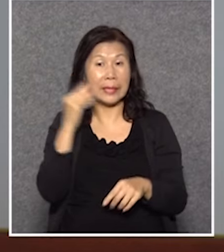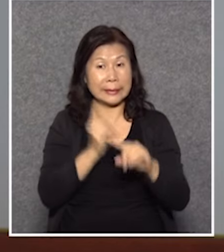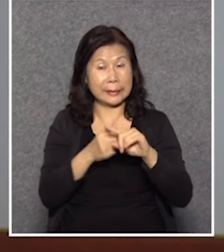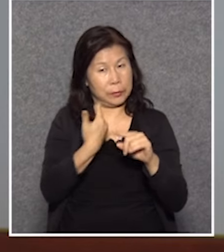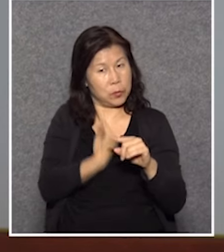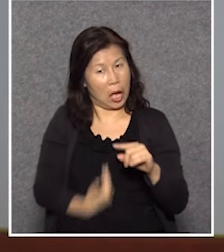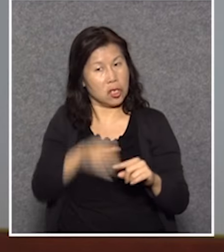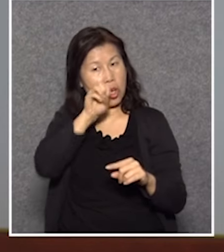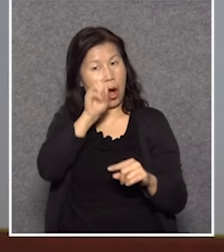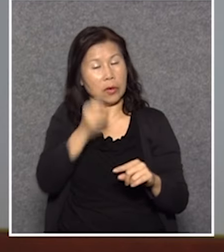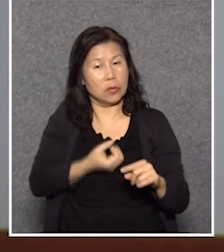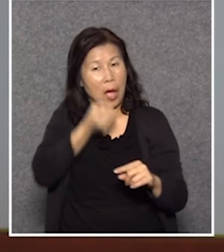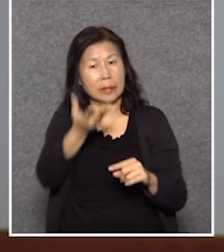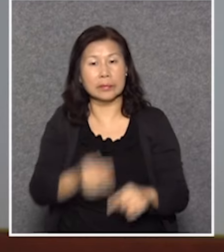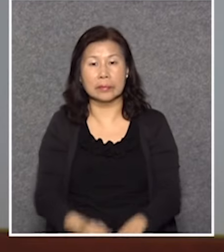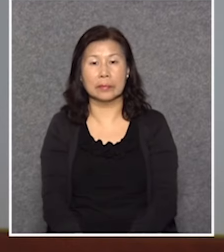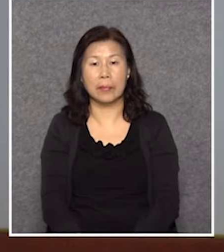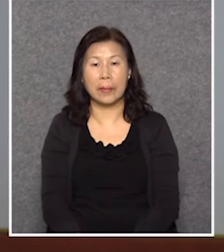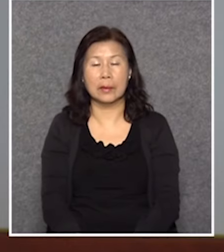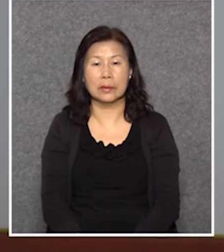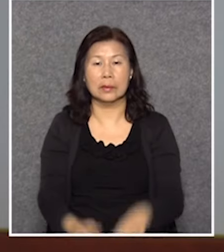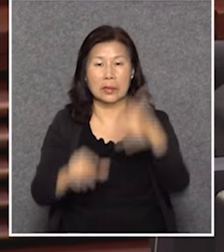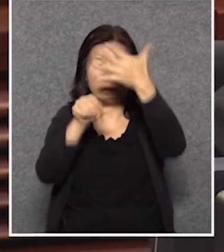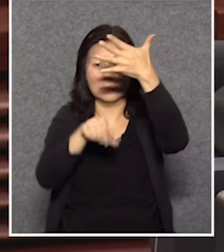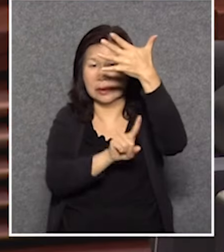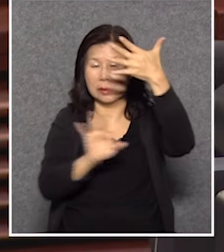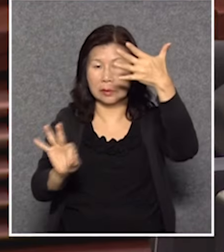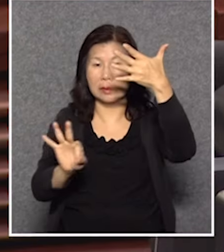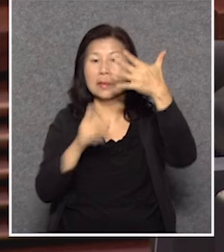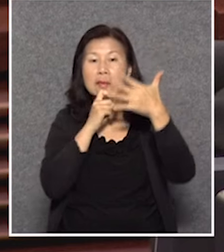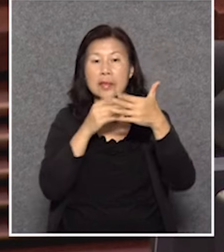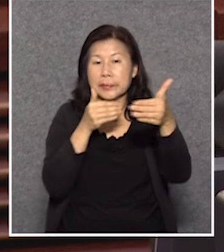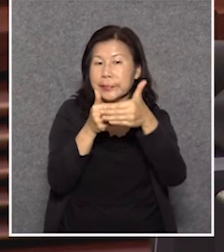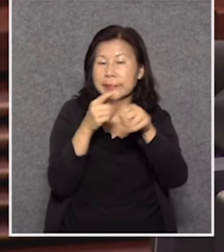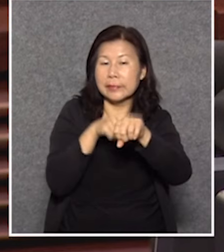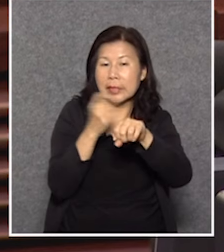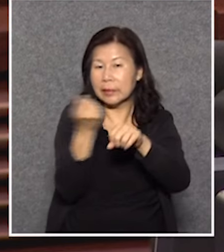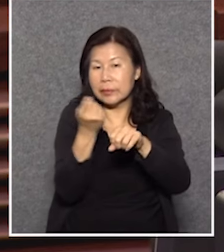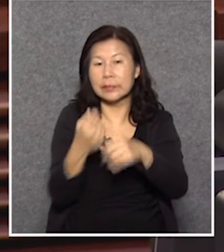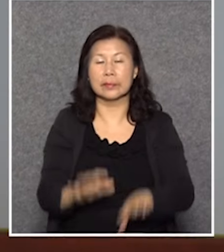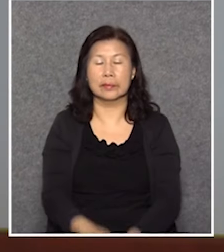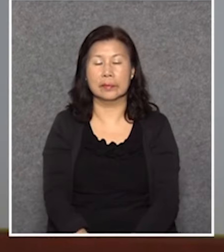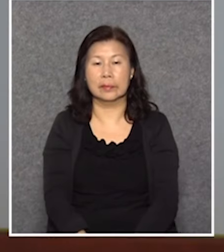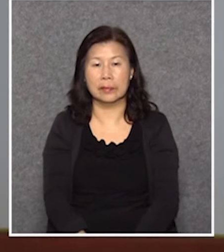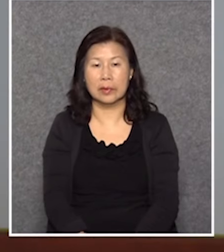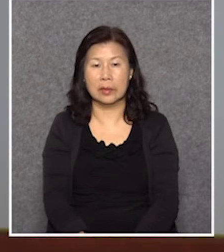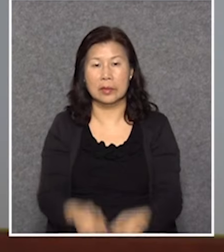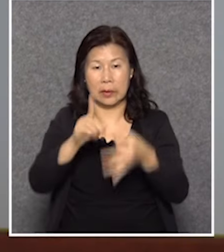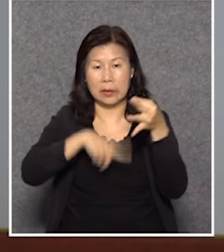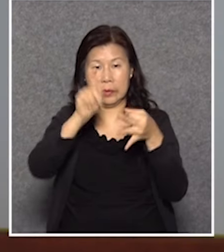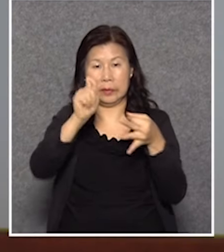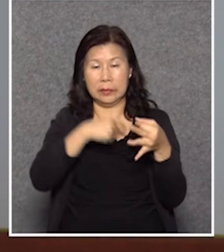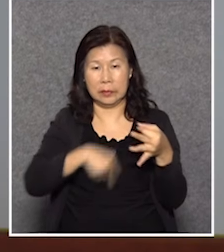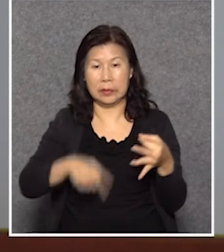啦。啊，真系5月13号，争冇几远啫。嗱，阿谭耀宗议员咧，嗰阵时系